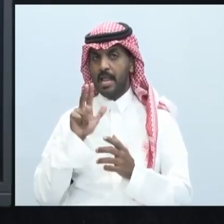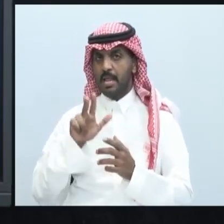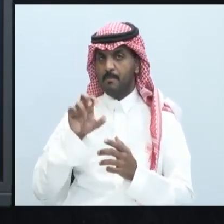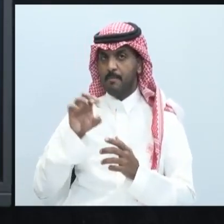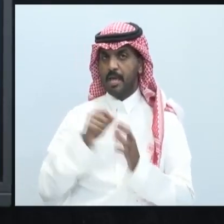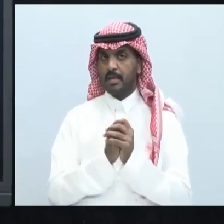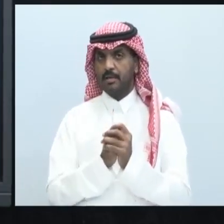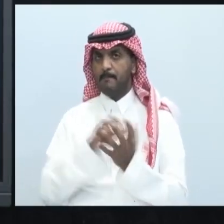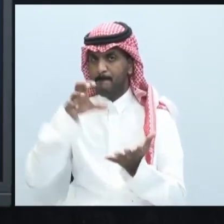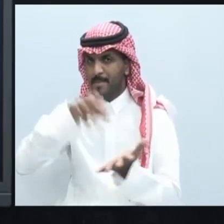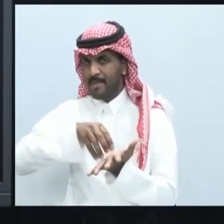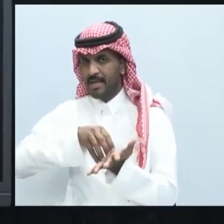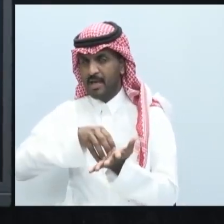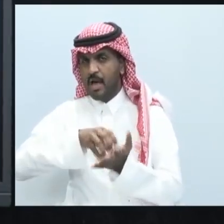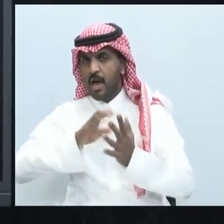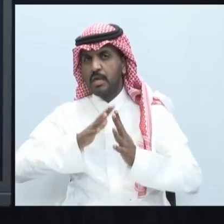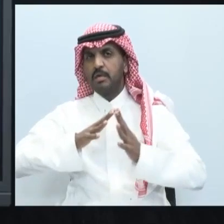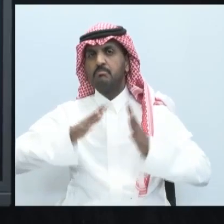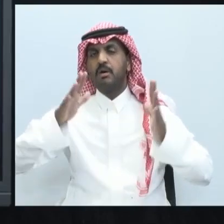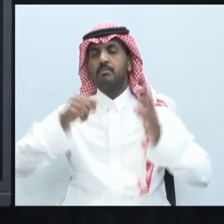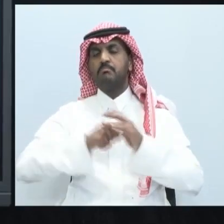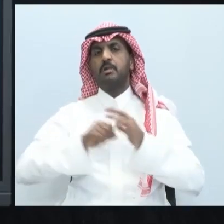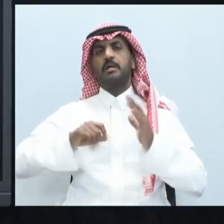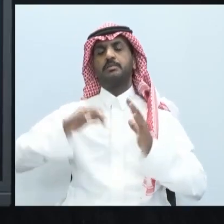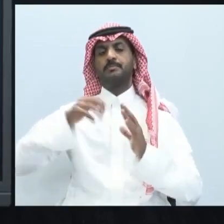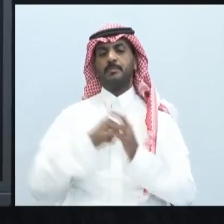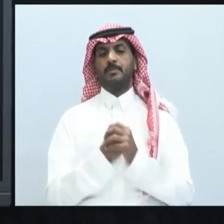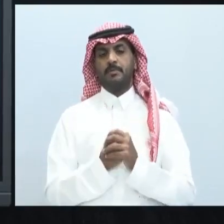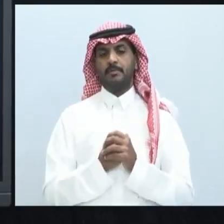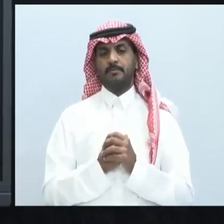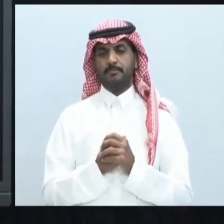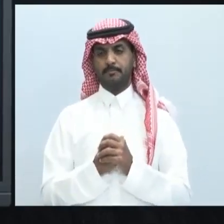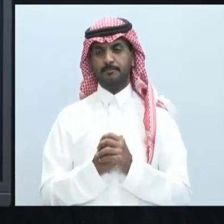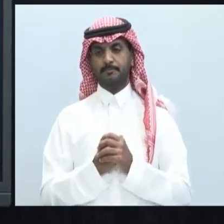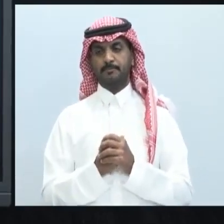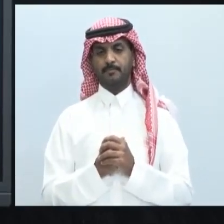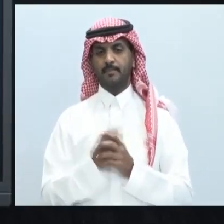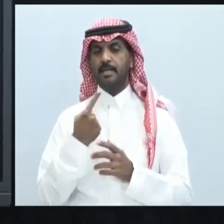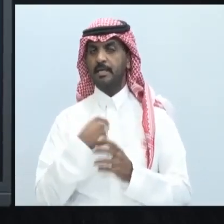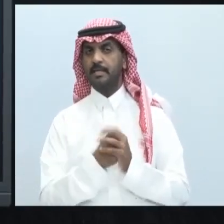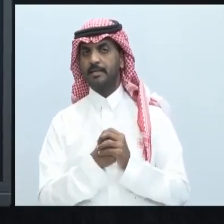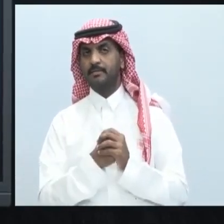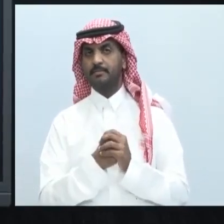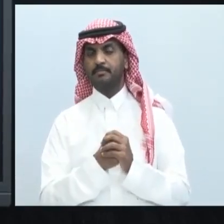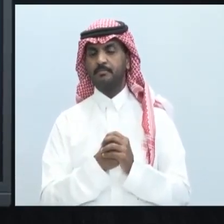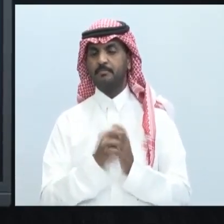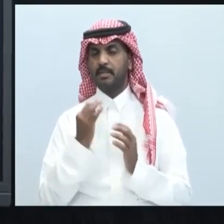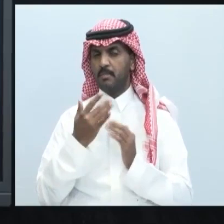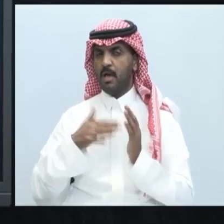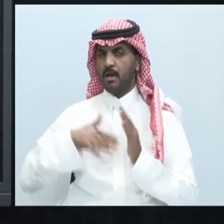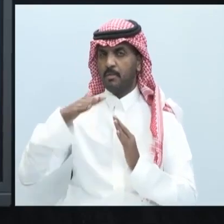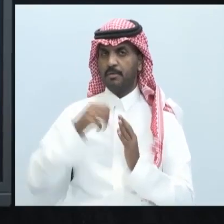المملكه هي اكبر المراتب التصنيفيه في هذه او في هذا المصطلح ولكن لدينا حنا مرتبه الصنفيه اكبر ذكرنا قبل